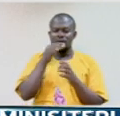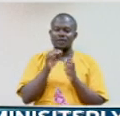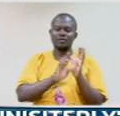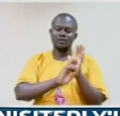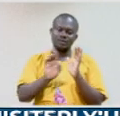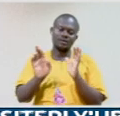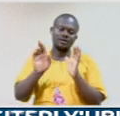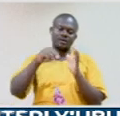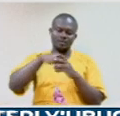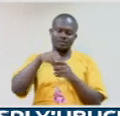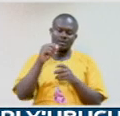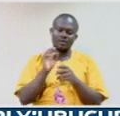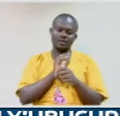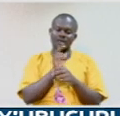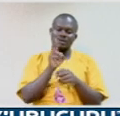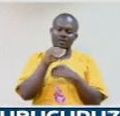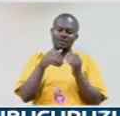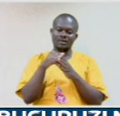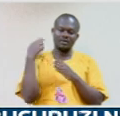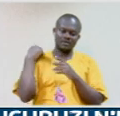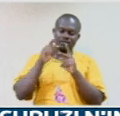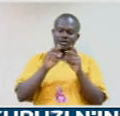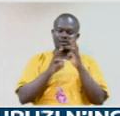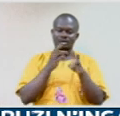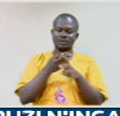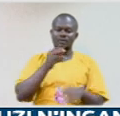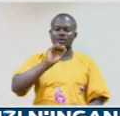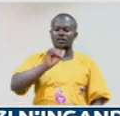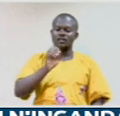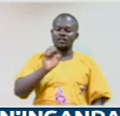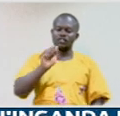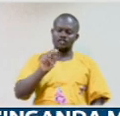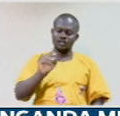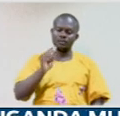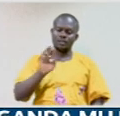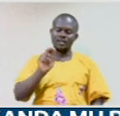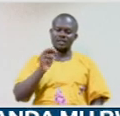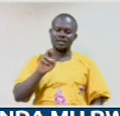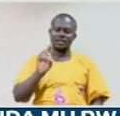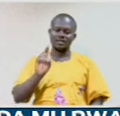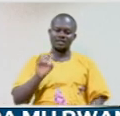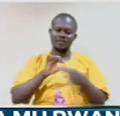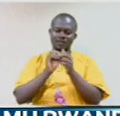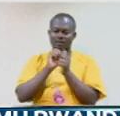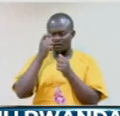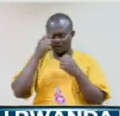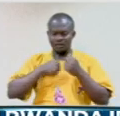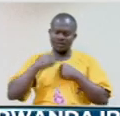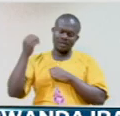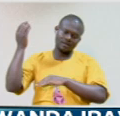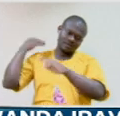wari ubuhagarariye mu nama y'ubunyarwanda bw'ishyirwa mu ku isi witwaga Jean Bernard Mermet yafatanyaga cyane na guverinoma y'u Rwanda y'icyo